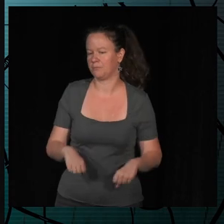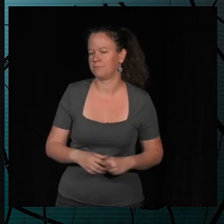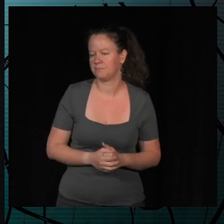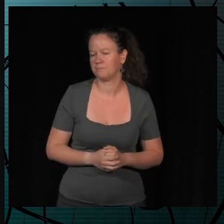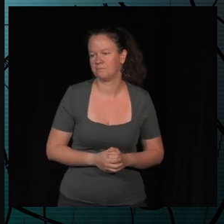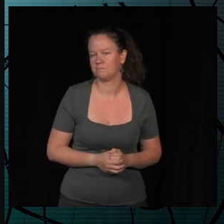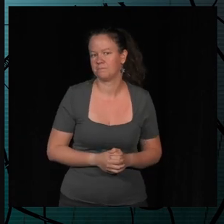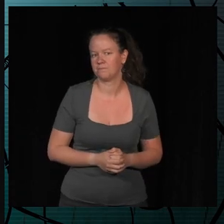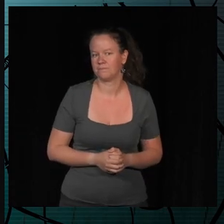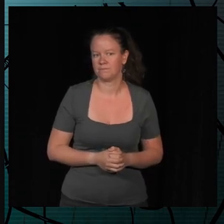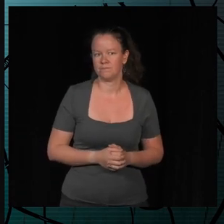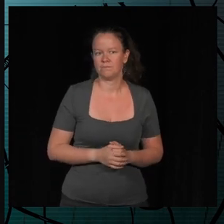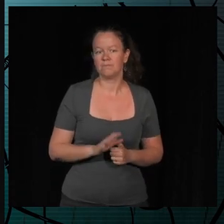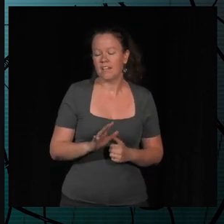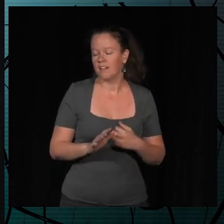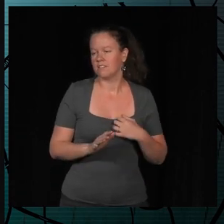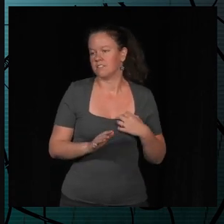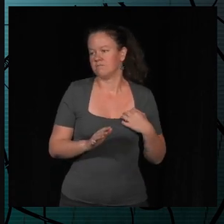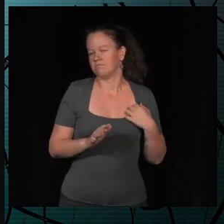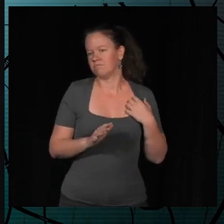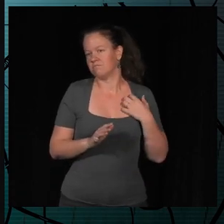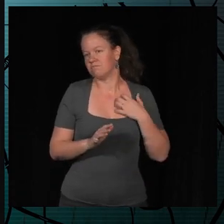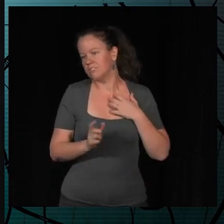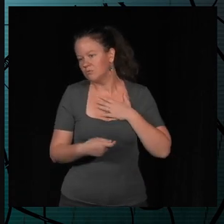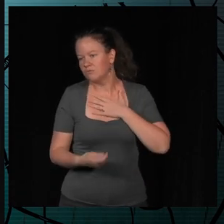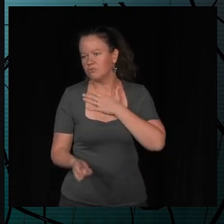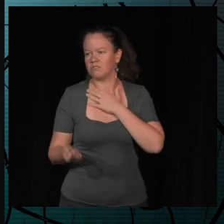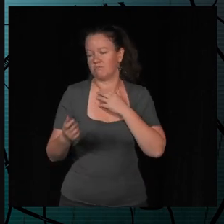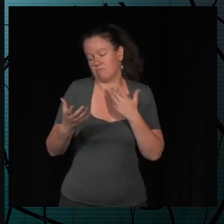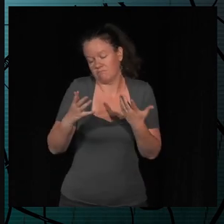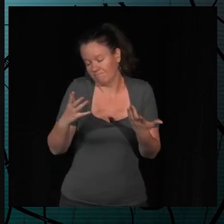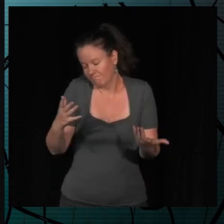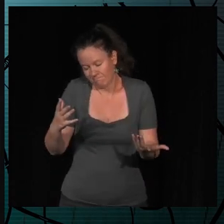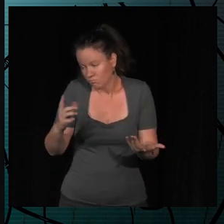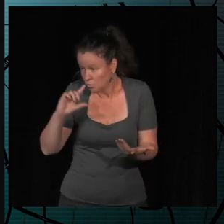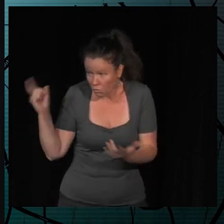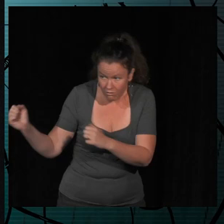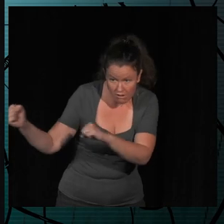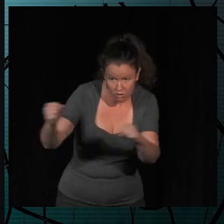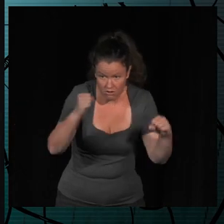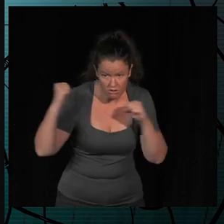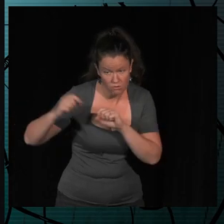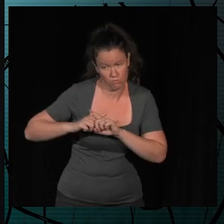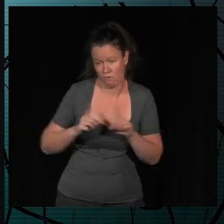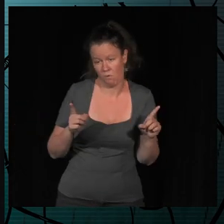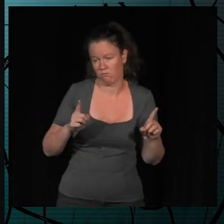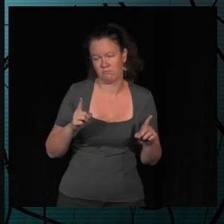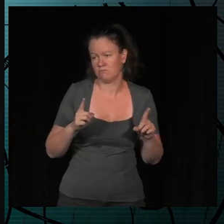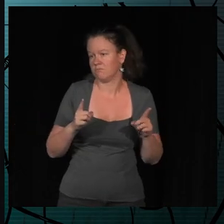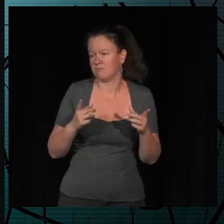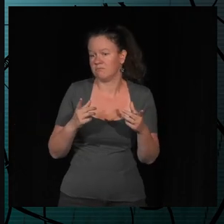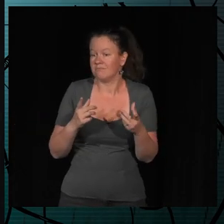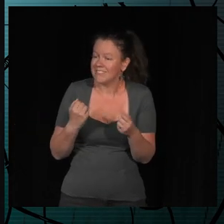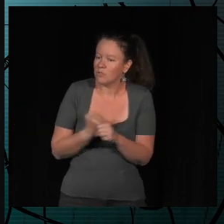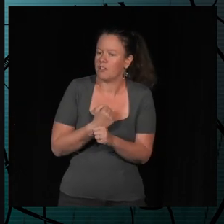que évidemment ça c'est encore controversé parce que et c'est assez intéressant ça abîmerait c'est dommage